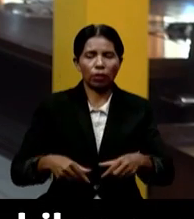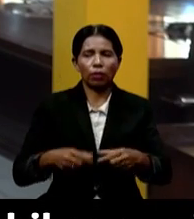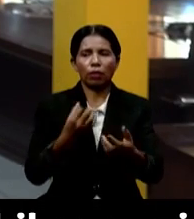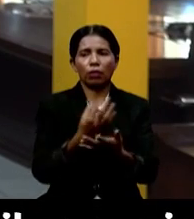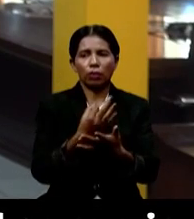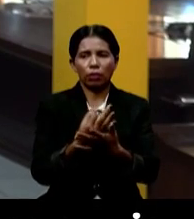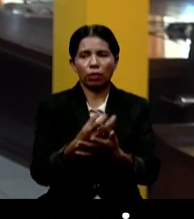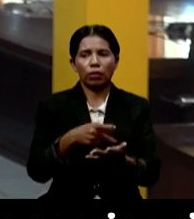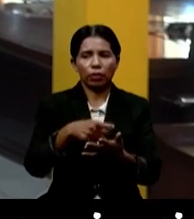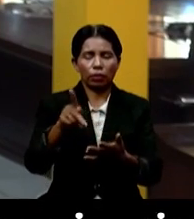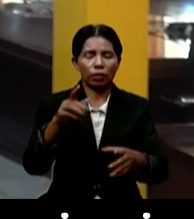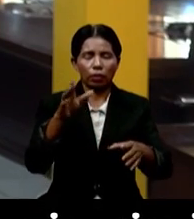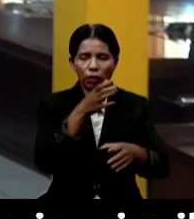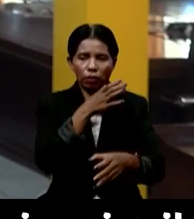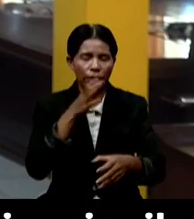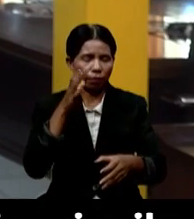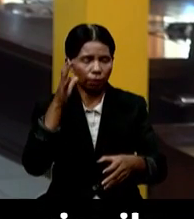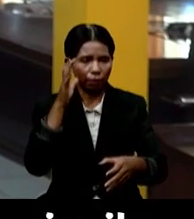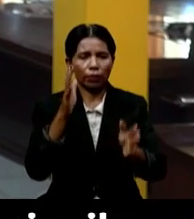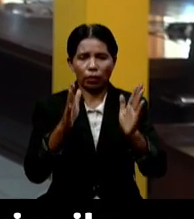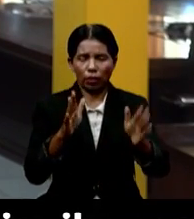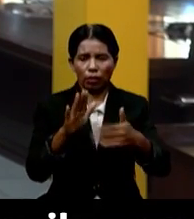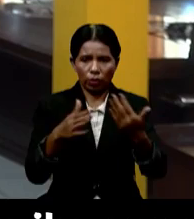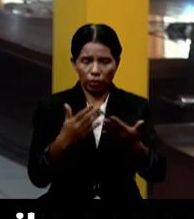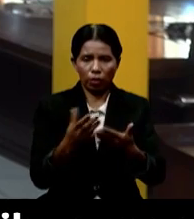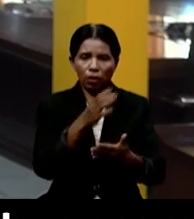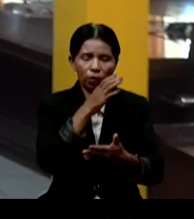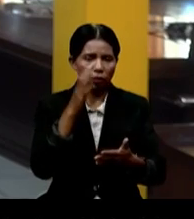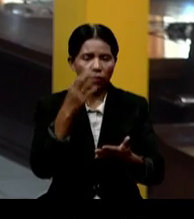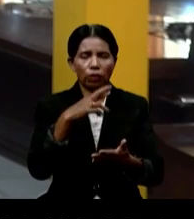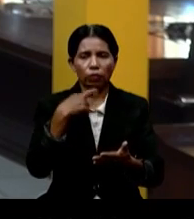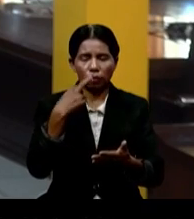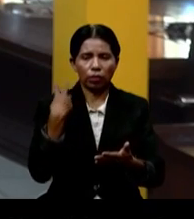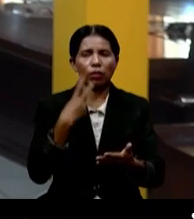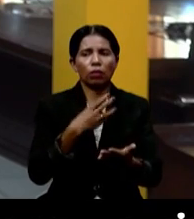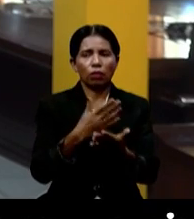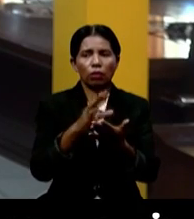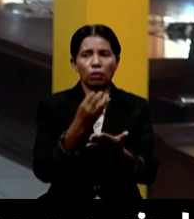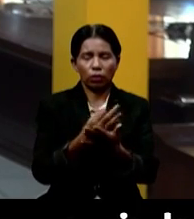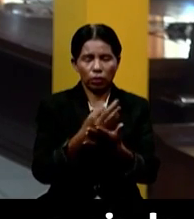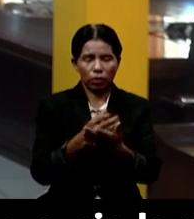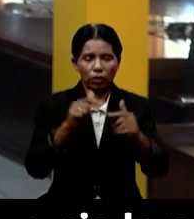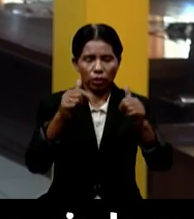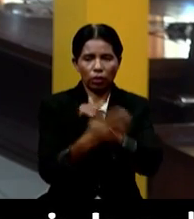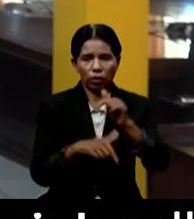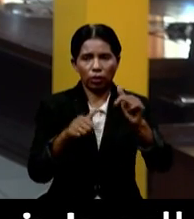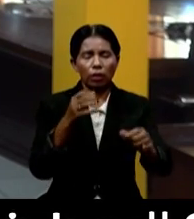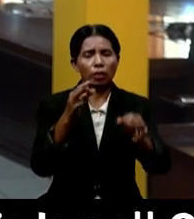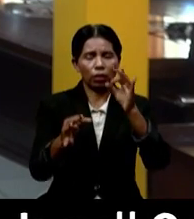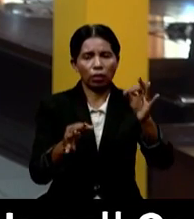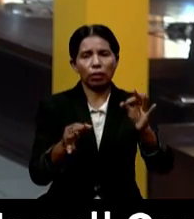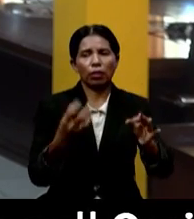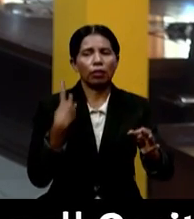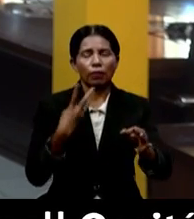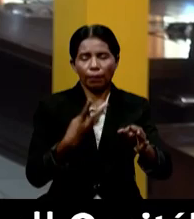subsidi ni kan dia silu fali tenaga agrotor, osos bah silu agrotor ni fos ka, ni beri kita hola, osana circular railara, agora sih kita perusahaan lain